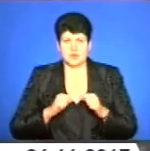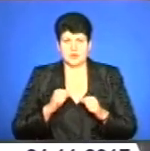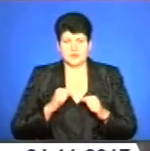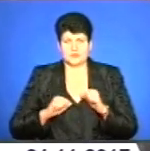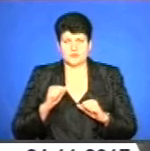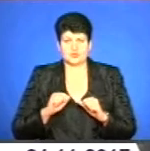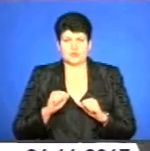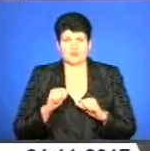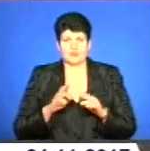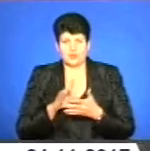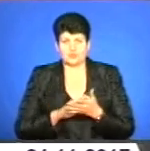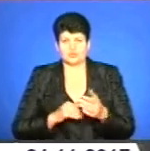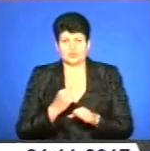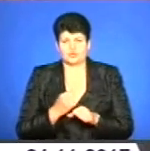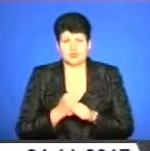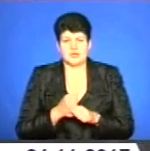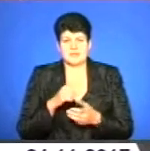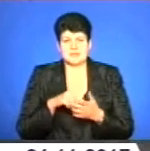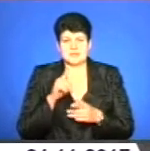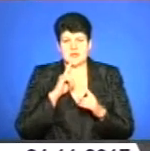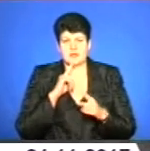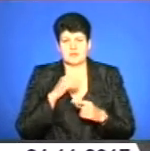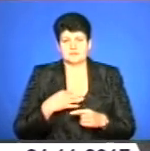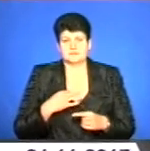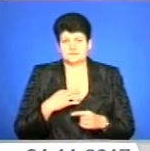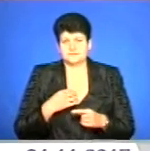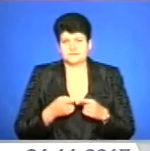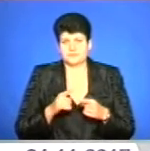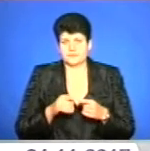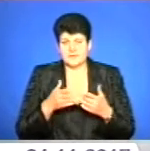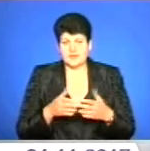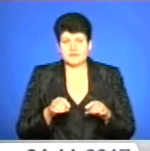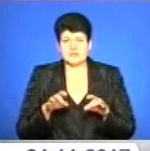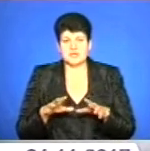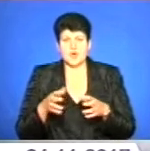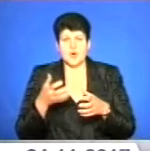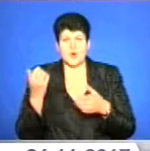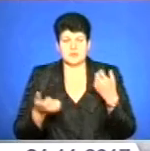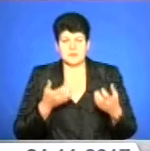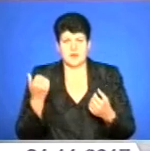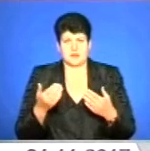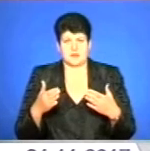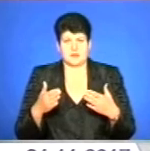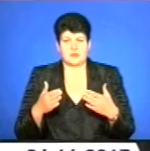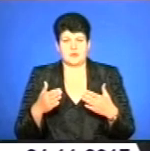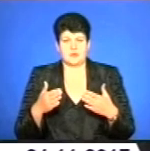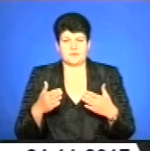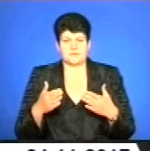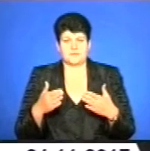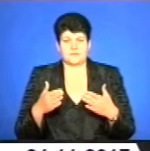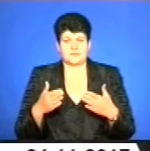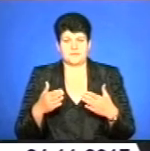забудовник продовжує роботи, а міська рада ігнорує їхні протести. Вирішили розібрати огорожу навколо майданчика.